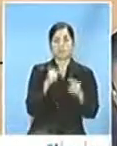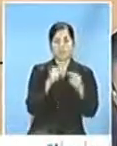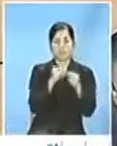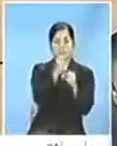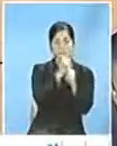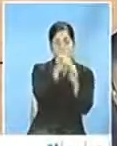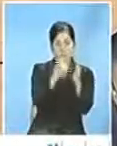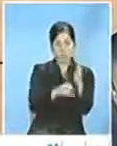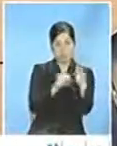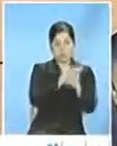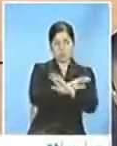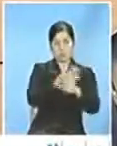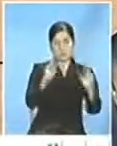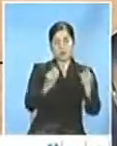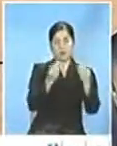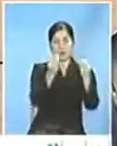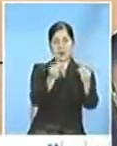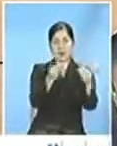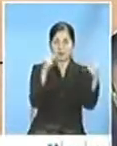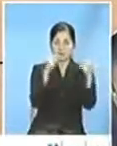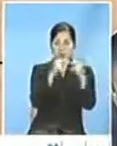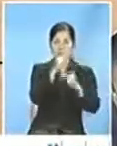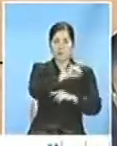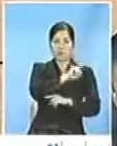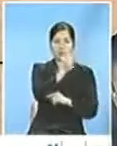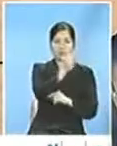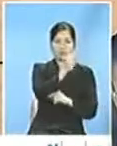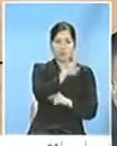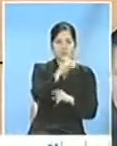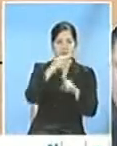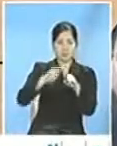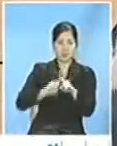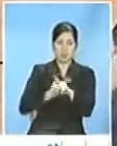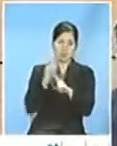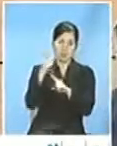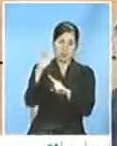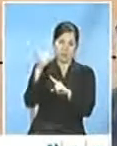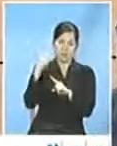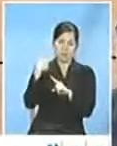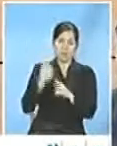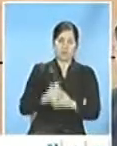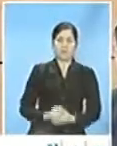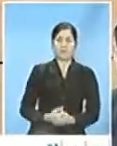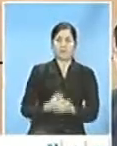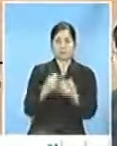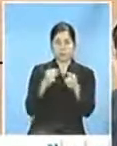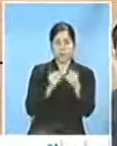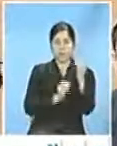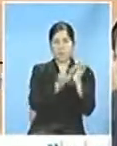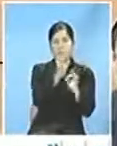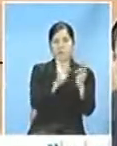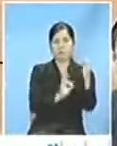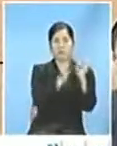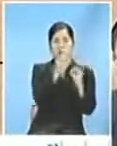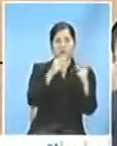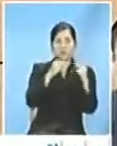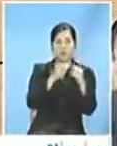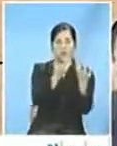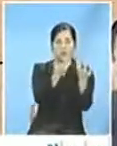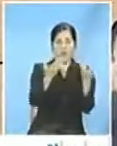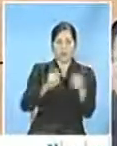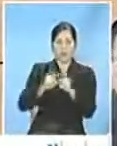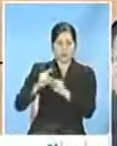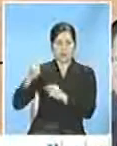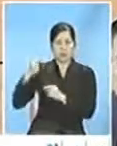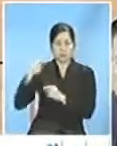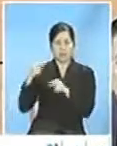ทษกรรมให้กับวันที่14ตุลาคมเหตุการณ์วันนั้นก็มีการเผาทำลายทรัพย์สินเหมือนกันมี